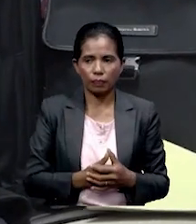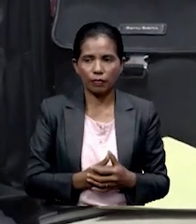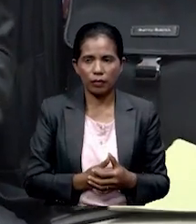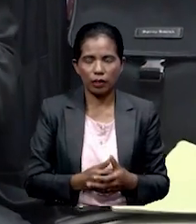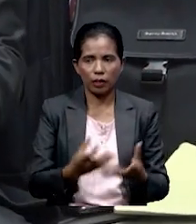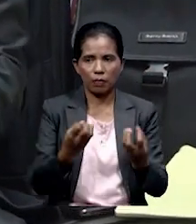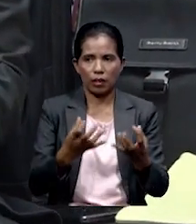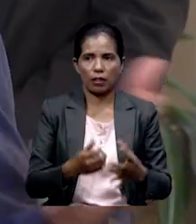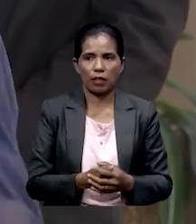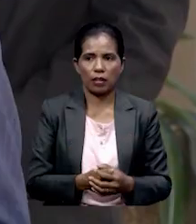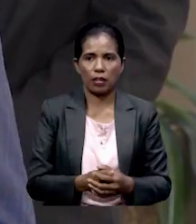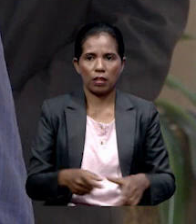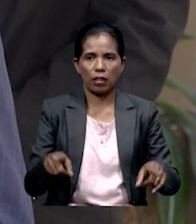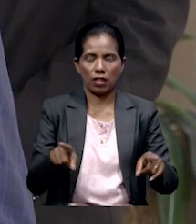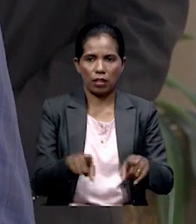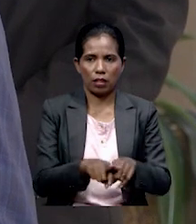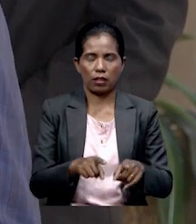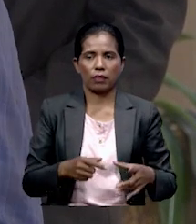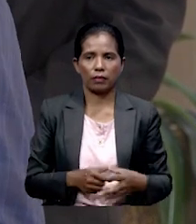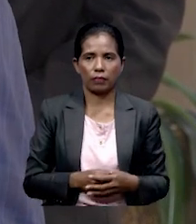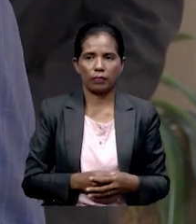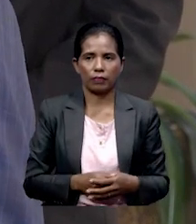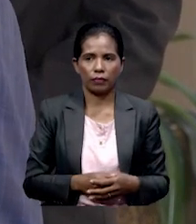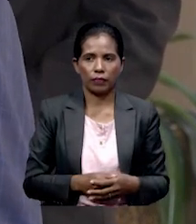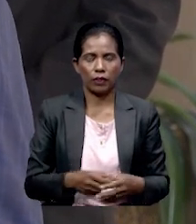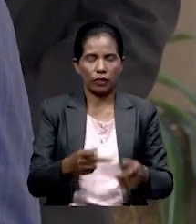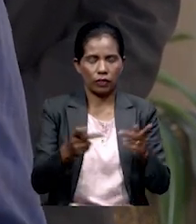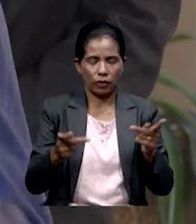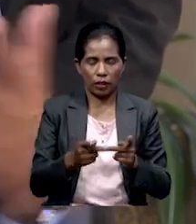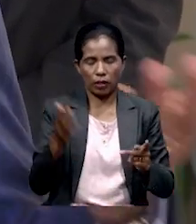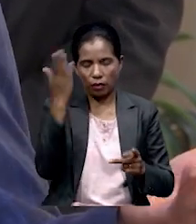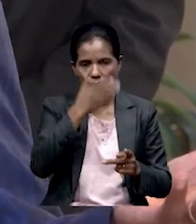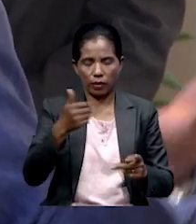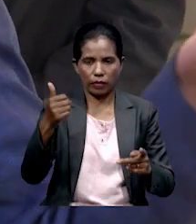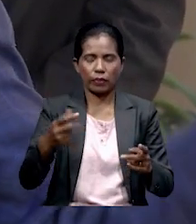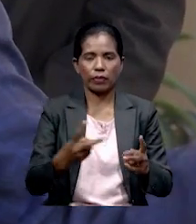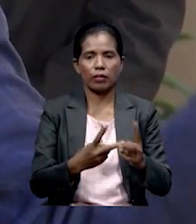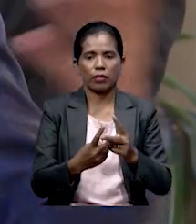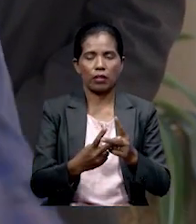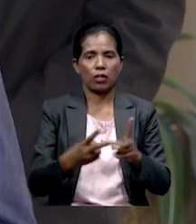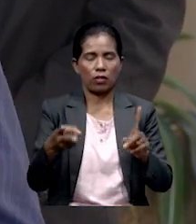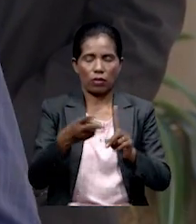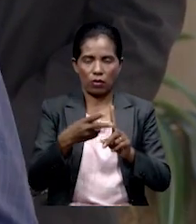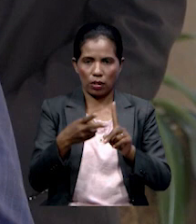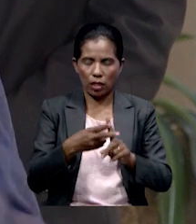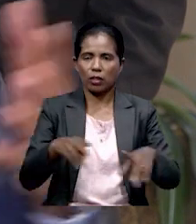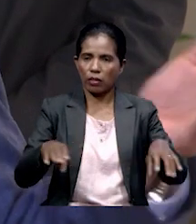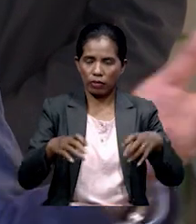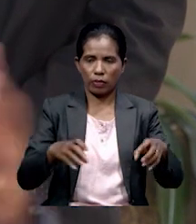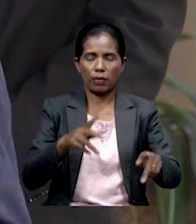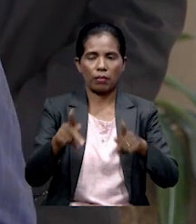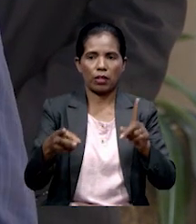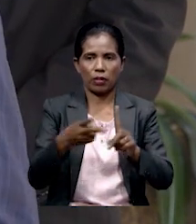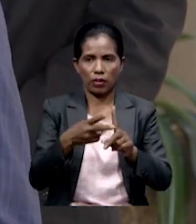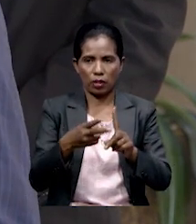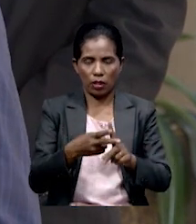oinga anesa hal fabrica turismo hotel para po servisu ba ema hal servisu e hotel e